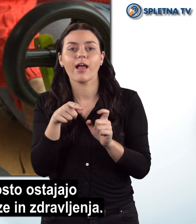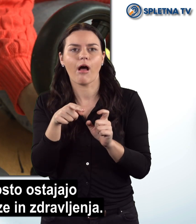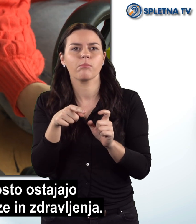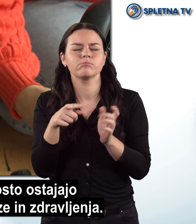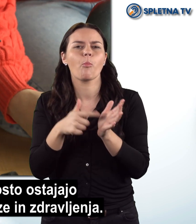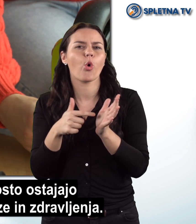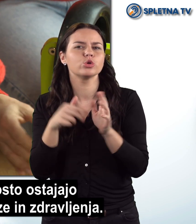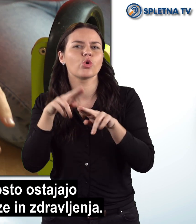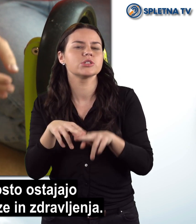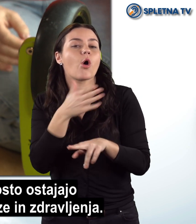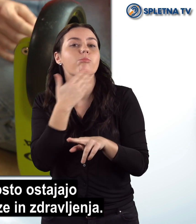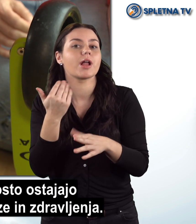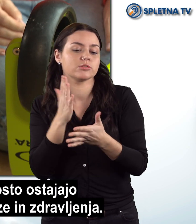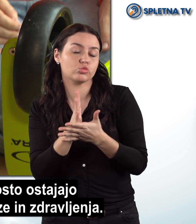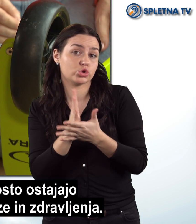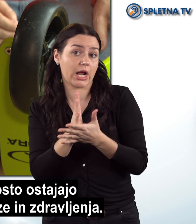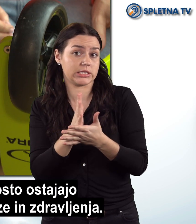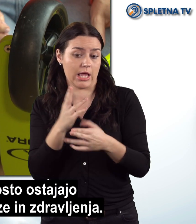in zdravljenja.